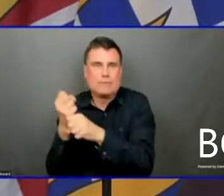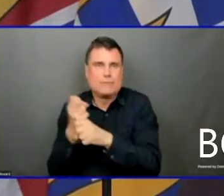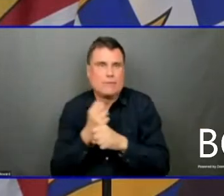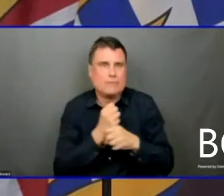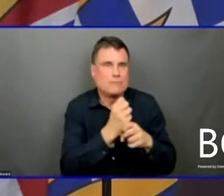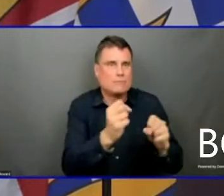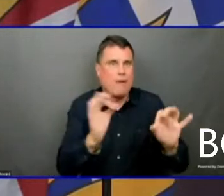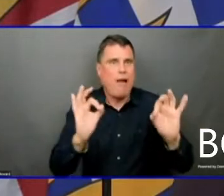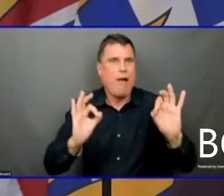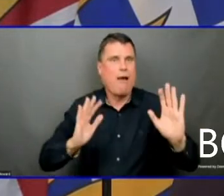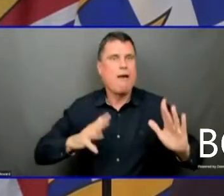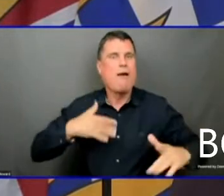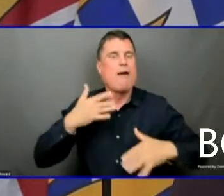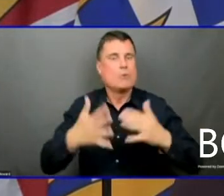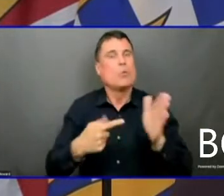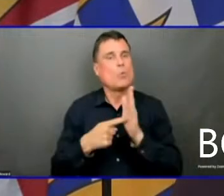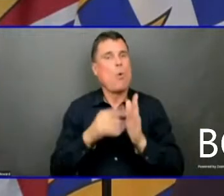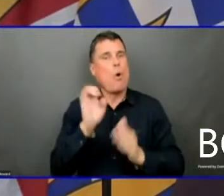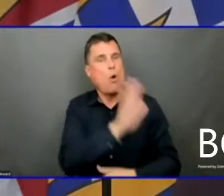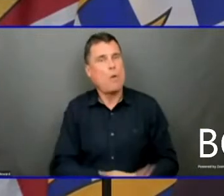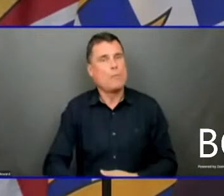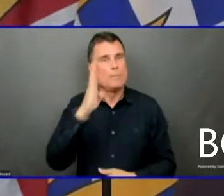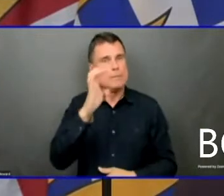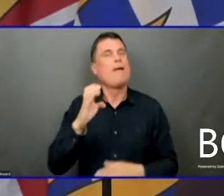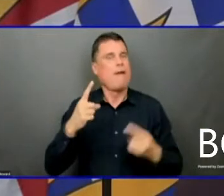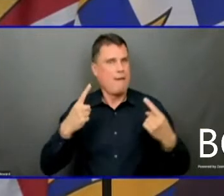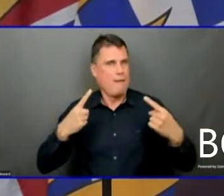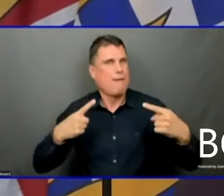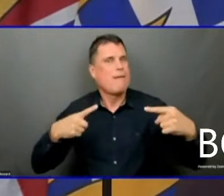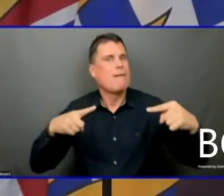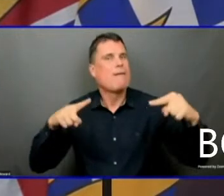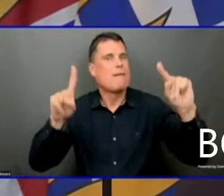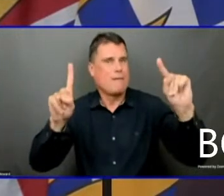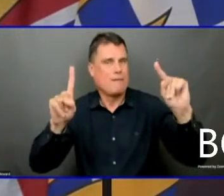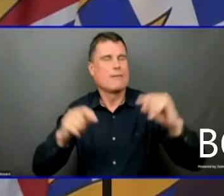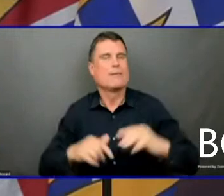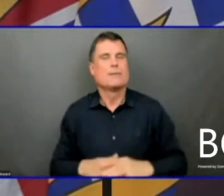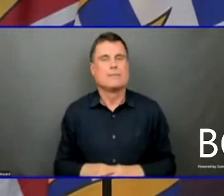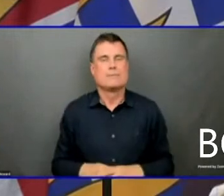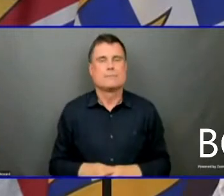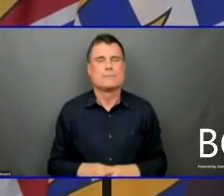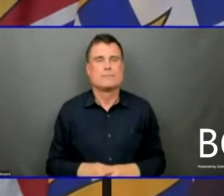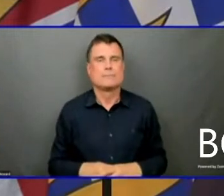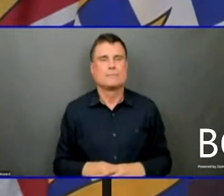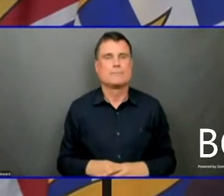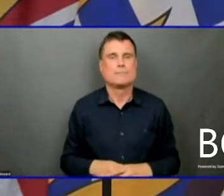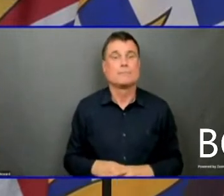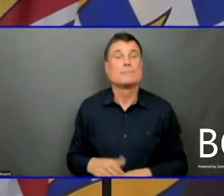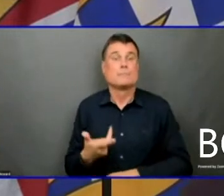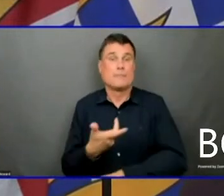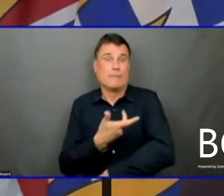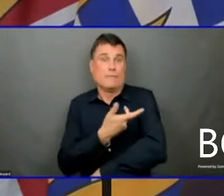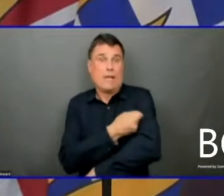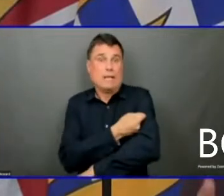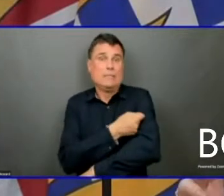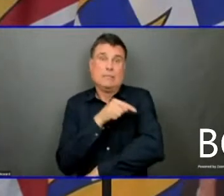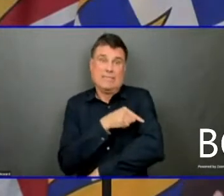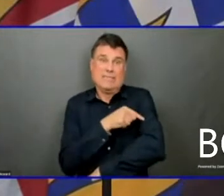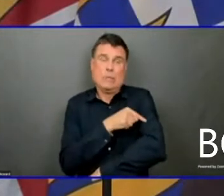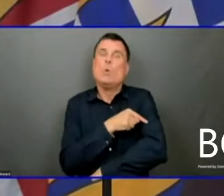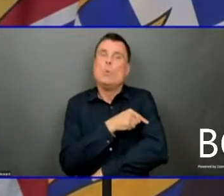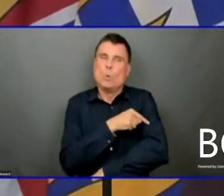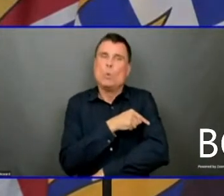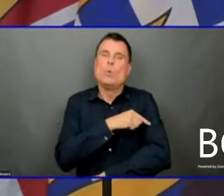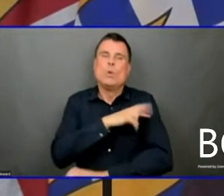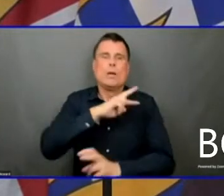的利益所在，这个疫苗已经给了我们很好的一个预示作用，所以希望大家能够打疫